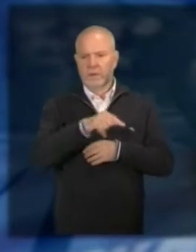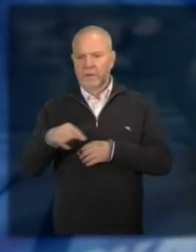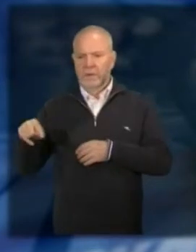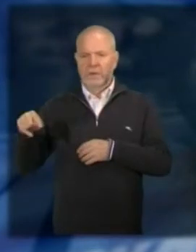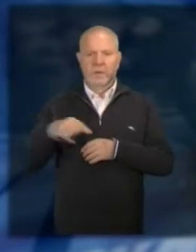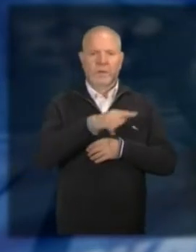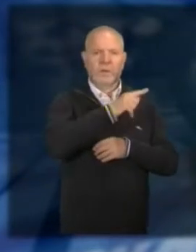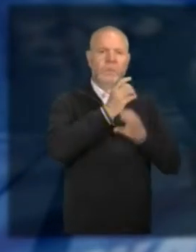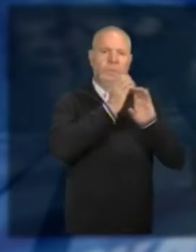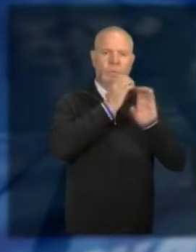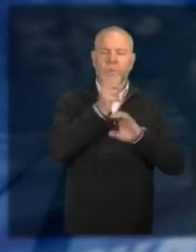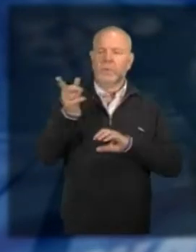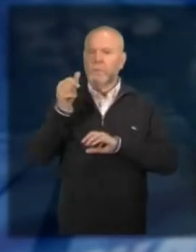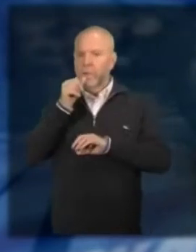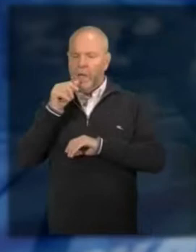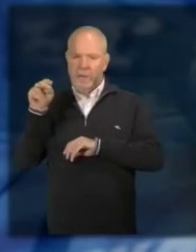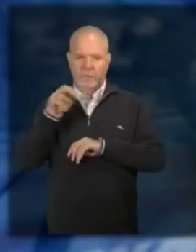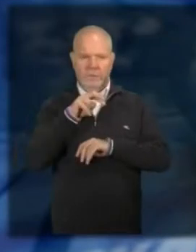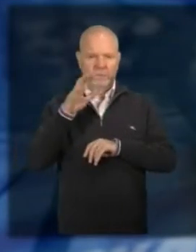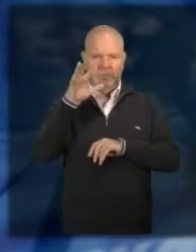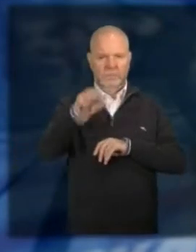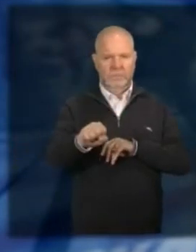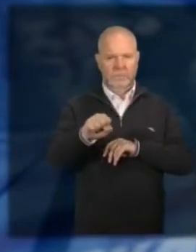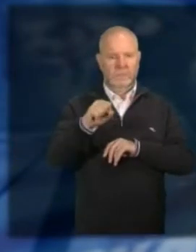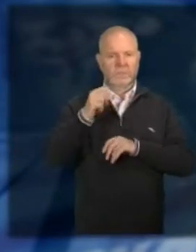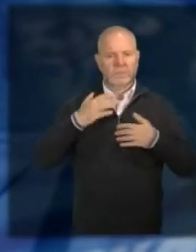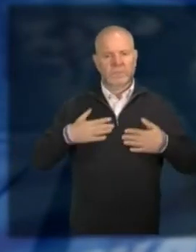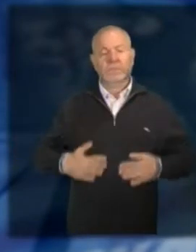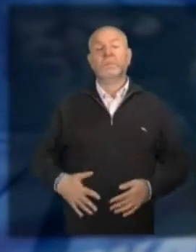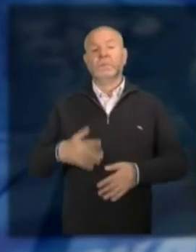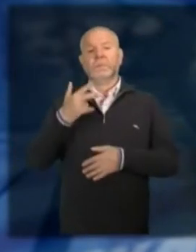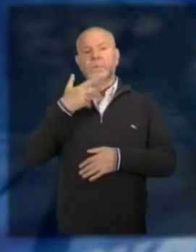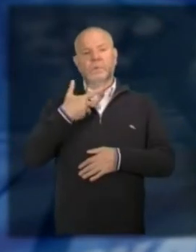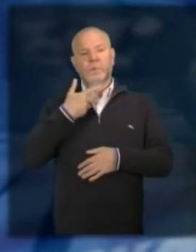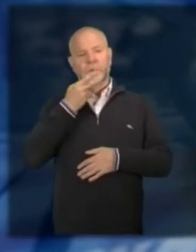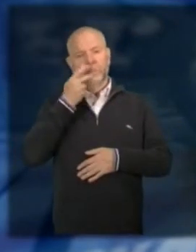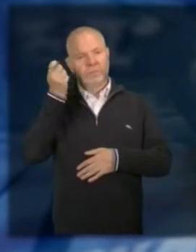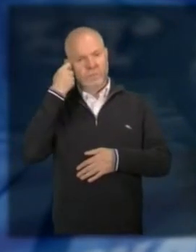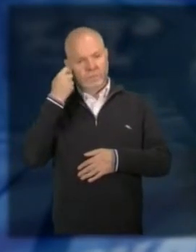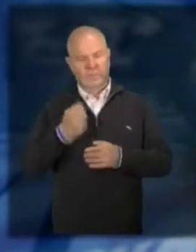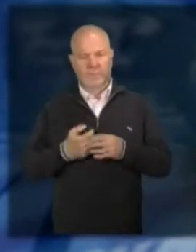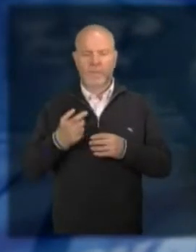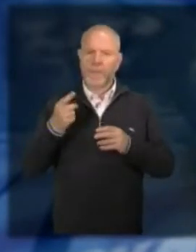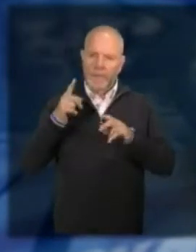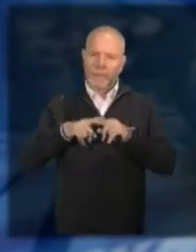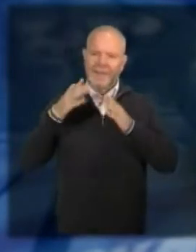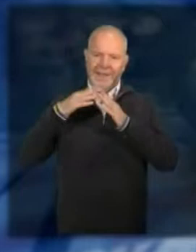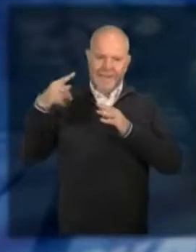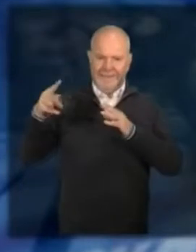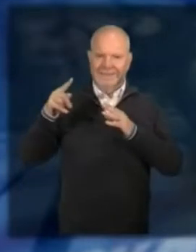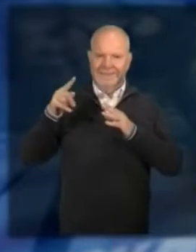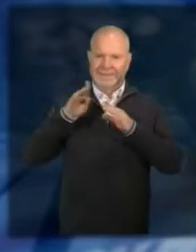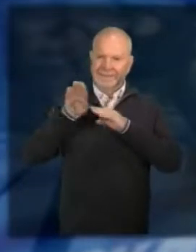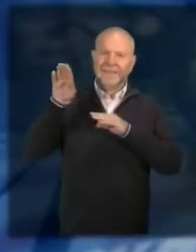fermata dell'autobus Ibarra. I militari lo hanno fermato trovandogli addosso della marijuana. È così scattata la perquisizione nella sua casa di